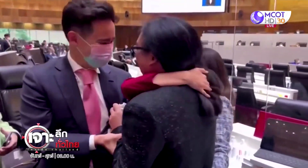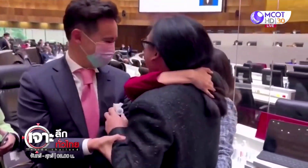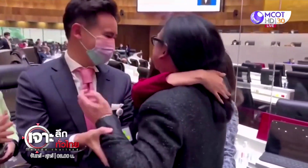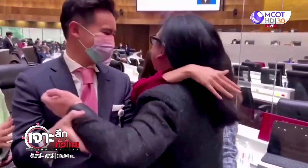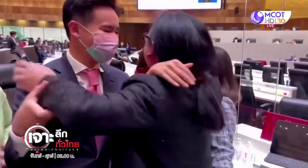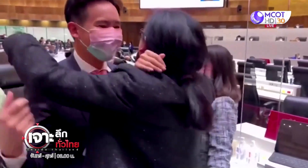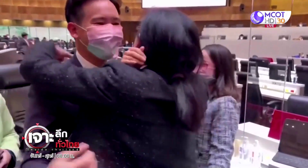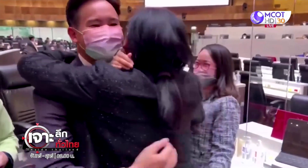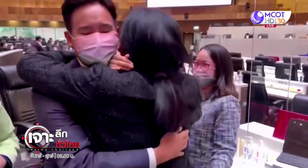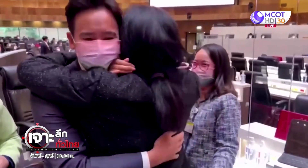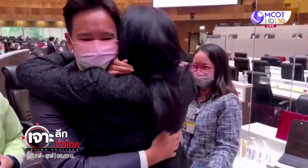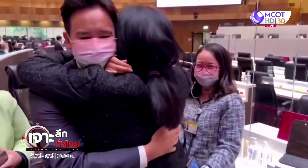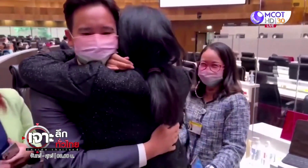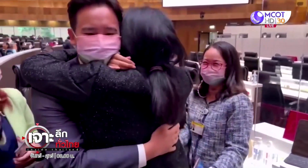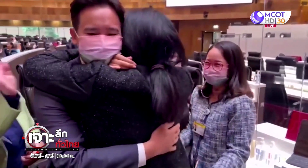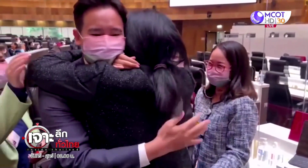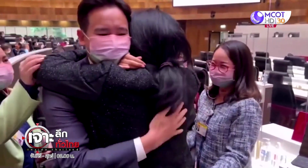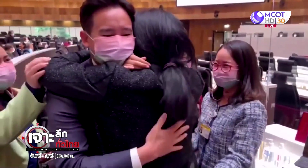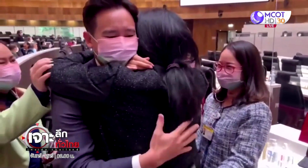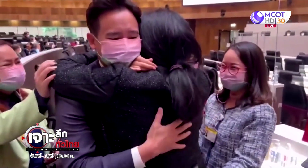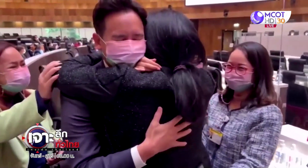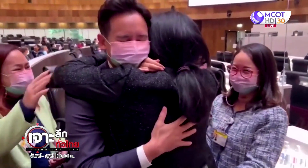คิดว่าได้ตังค์จะตัว โ